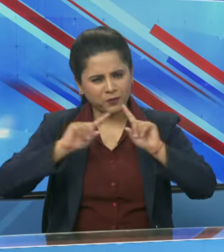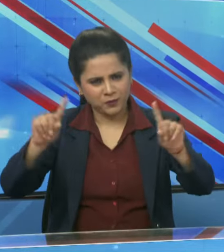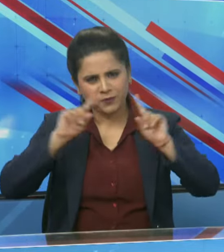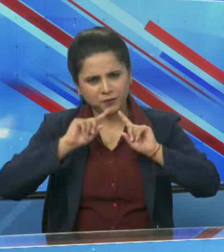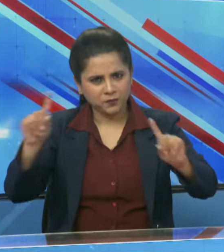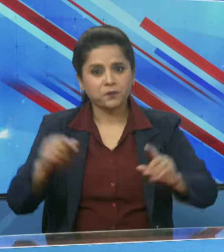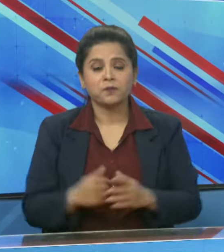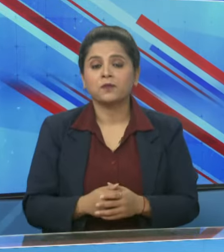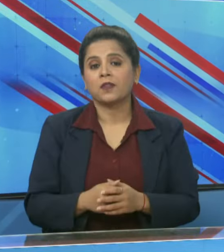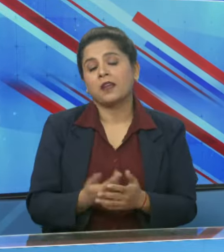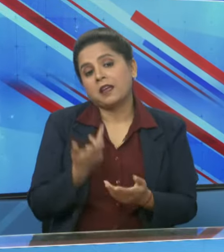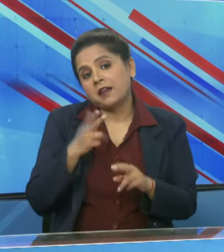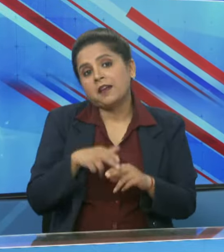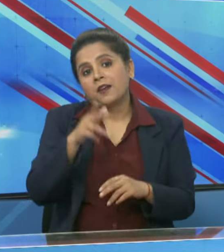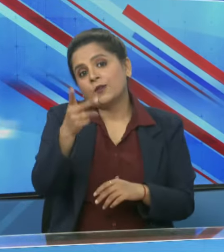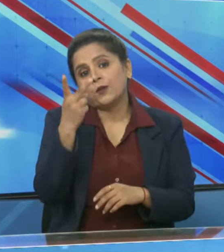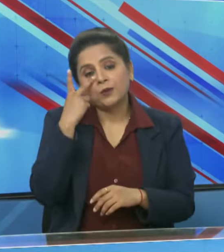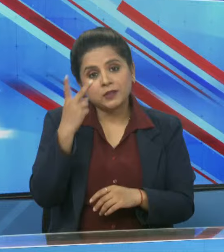उधर आपको